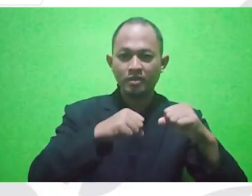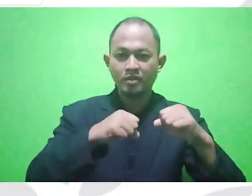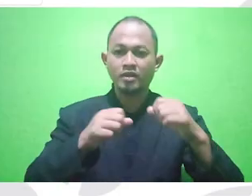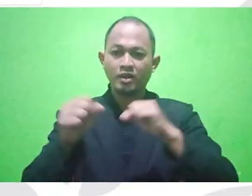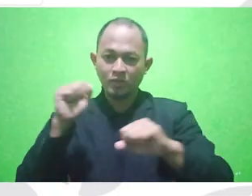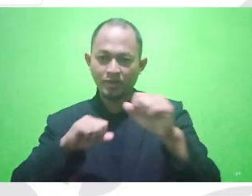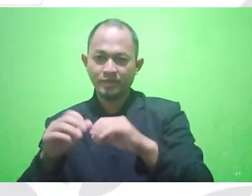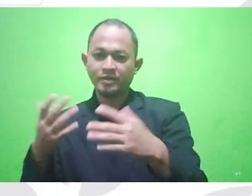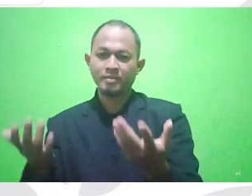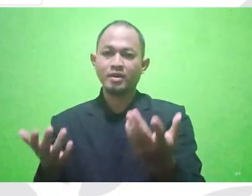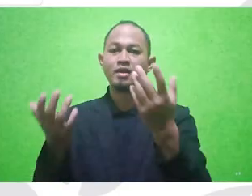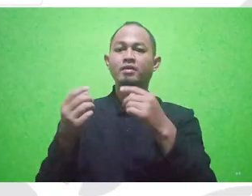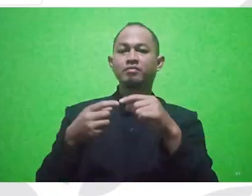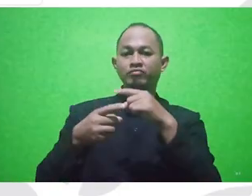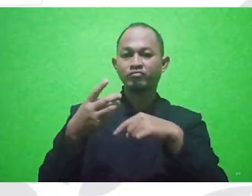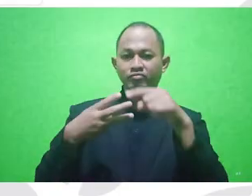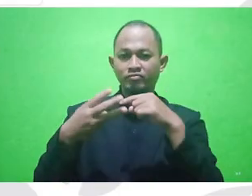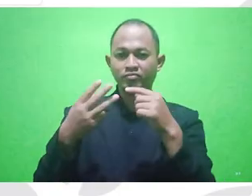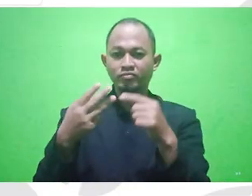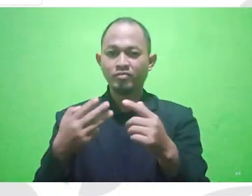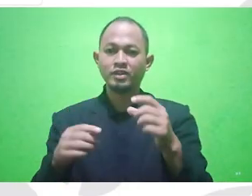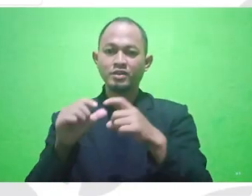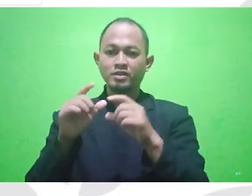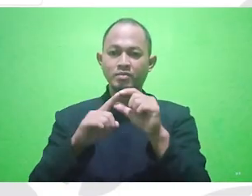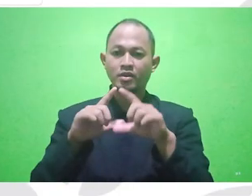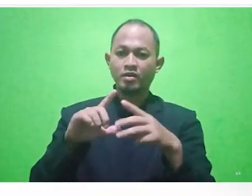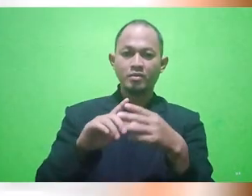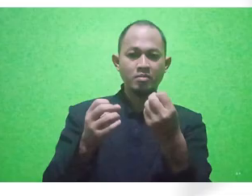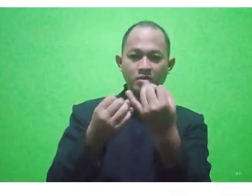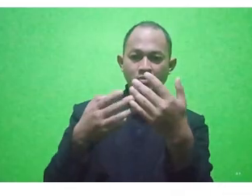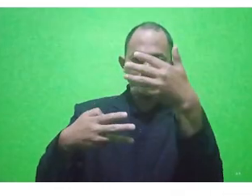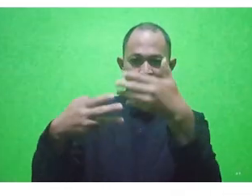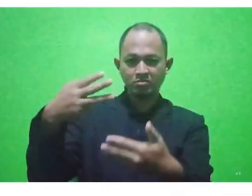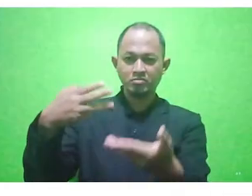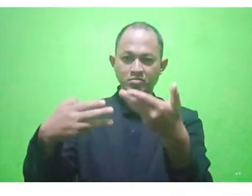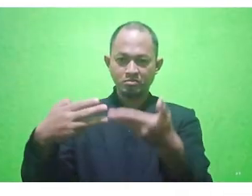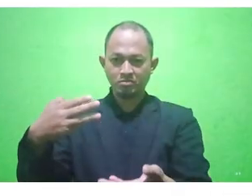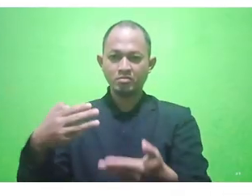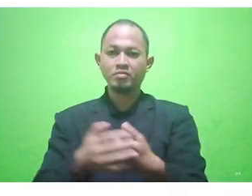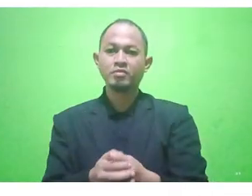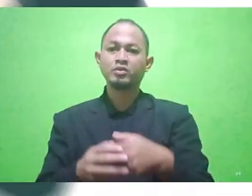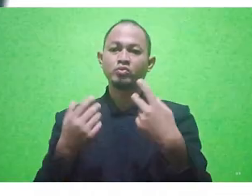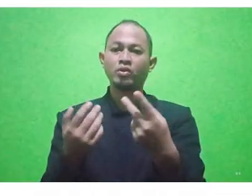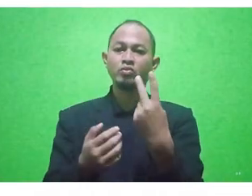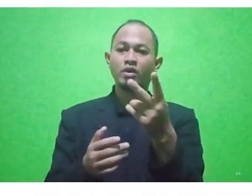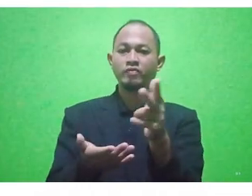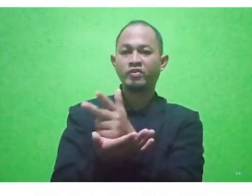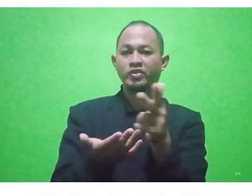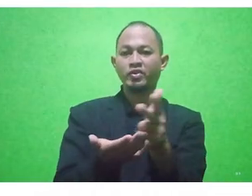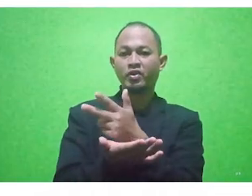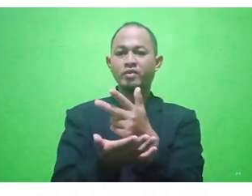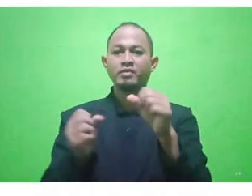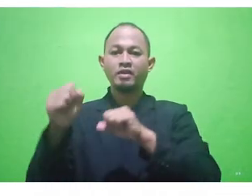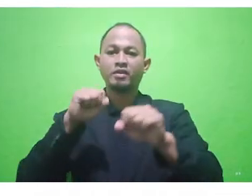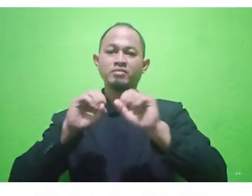yang dilakukan dan tentukan kegiatan tersebut masuk kategori pilar keberapa dalam SPAB. 2. Rekam video yang